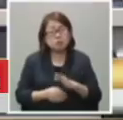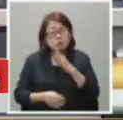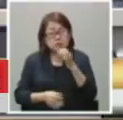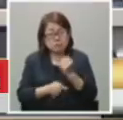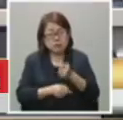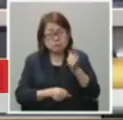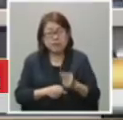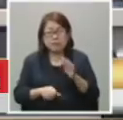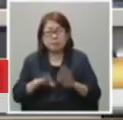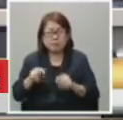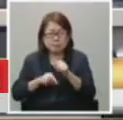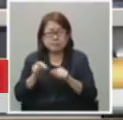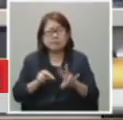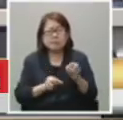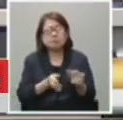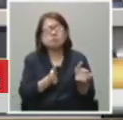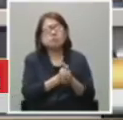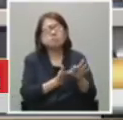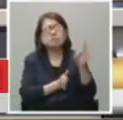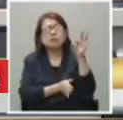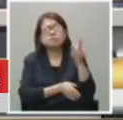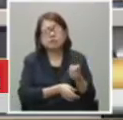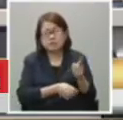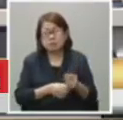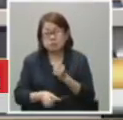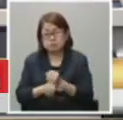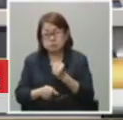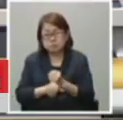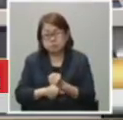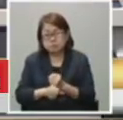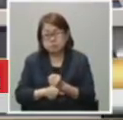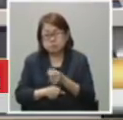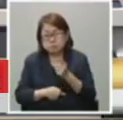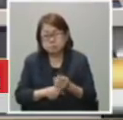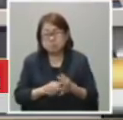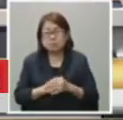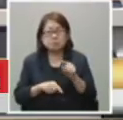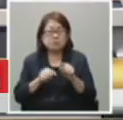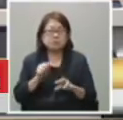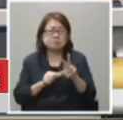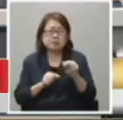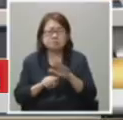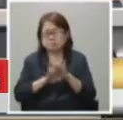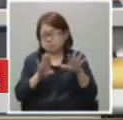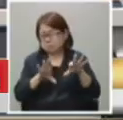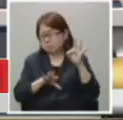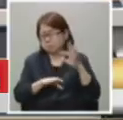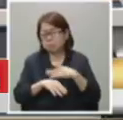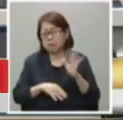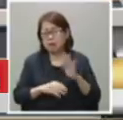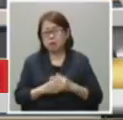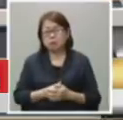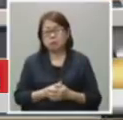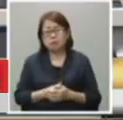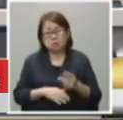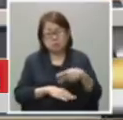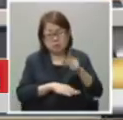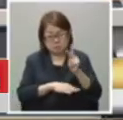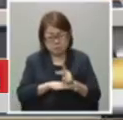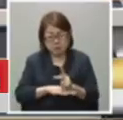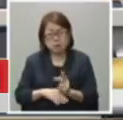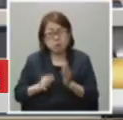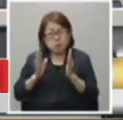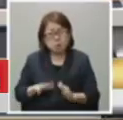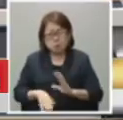เชื่อว่า 70% ก็เลือกท่านถ้าทำไม่จริง 30% ก็ไม่เอาท่านท่านประธานครับมนุษย์นั้นประเสริฐ